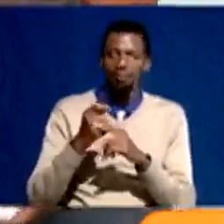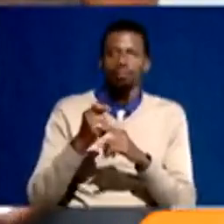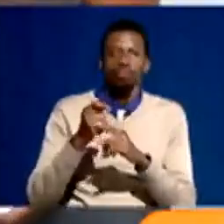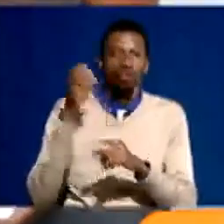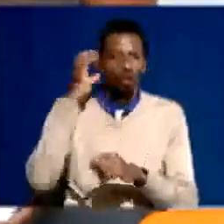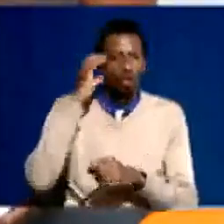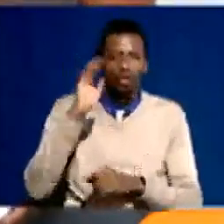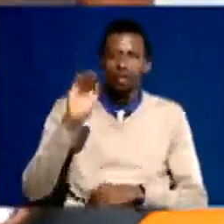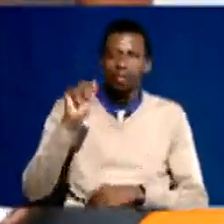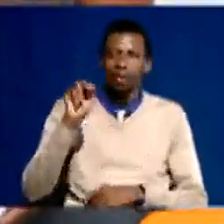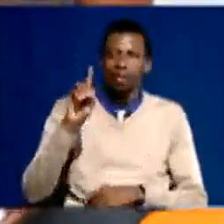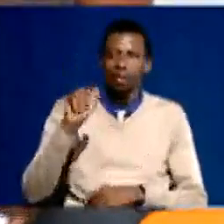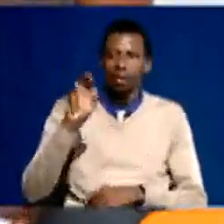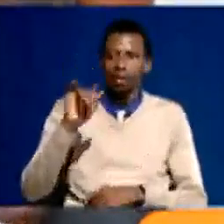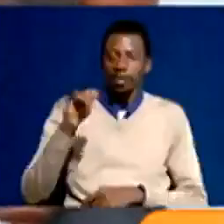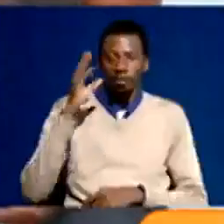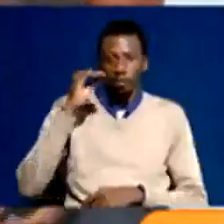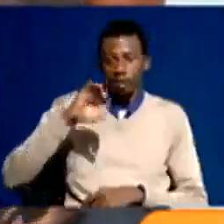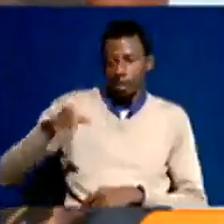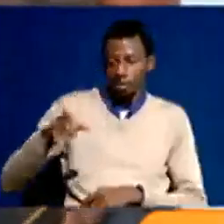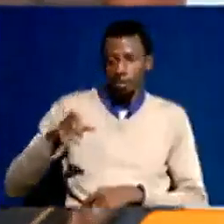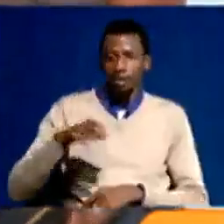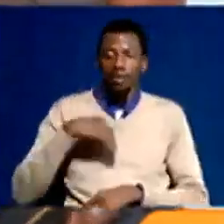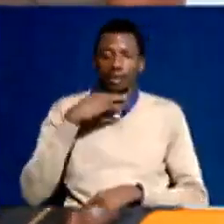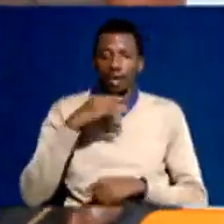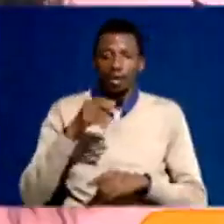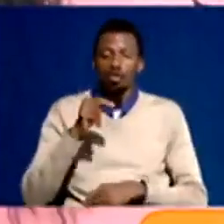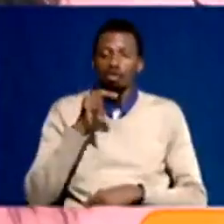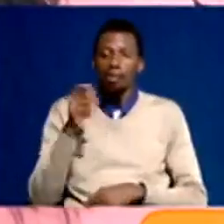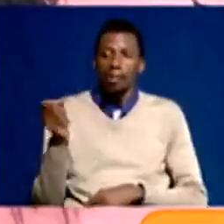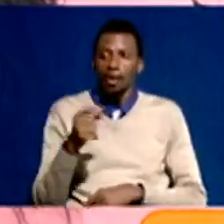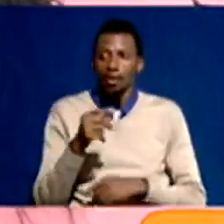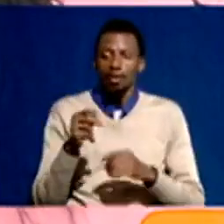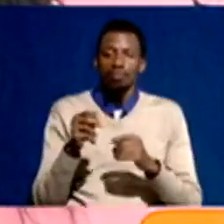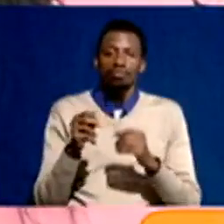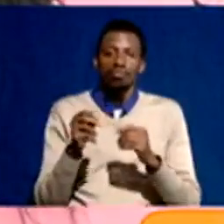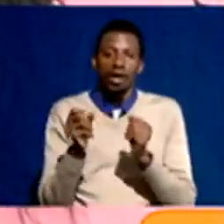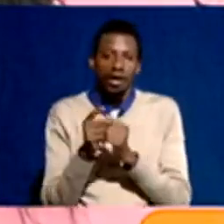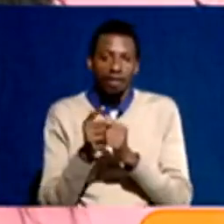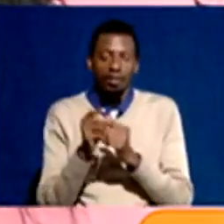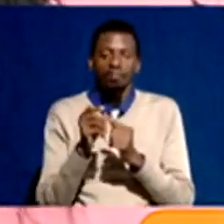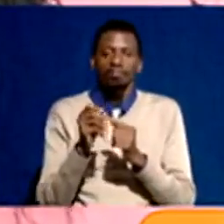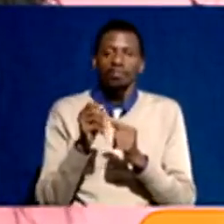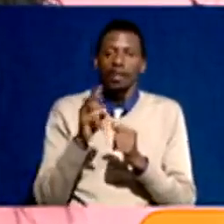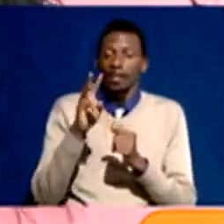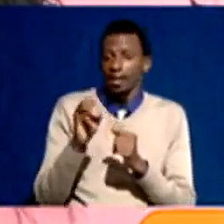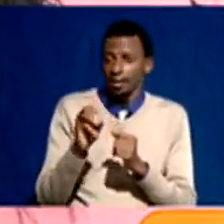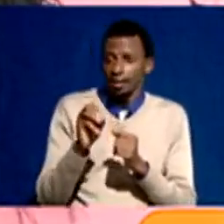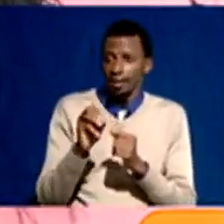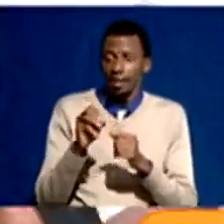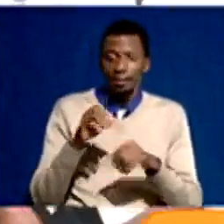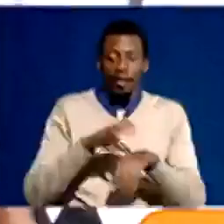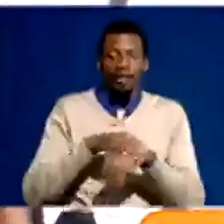Mombasa, alikumbana na mauti mnamo Novemba 30 mwendo wa saa 10 jioni saa 1 baada ya kukamilisha kazi ya